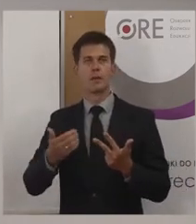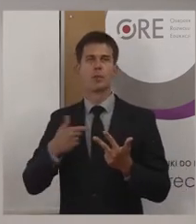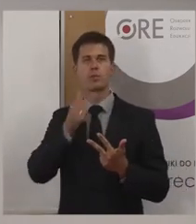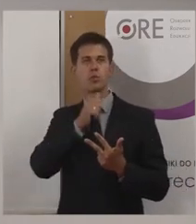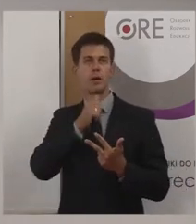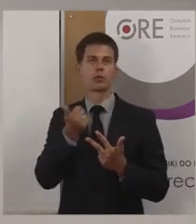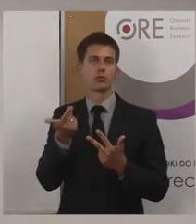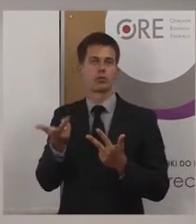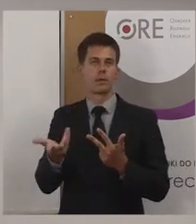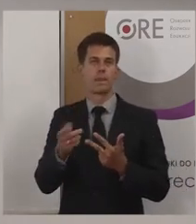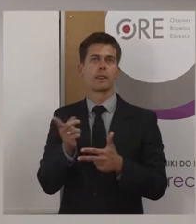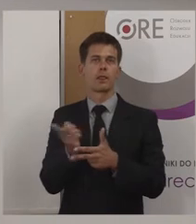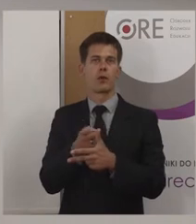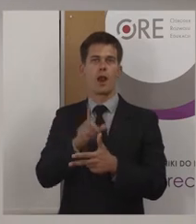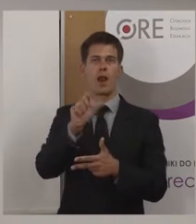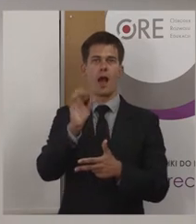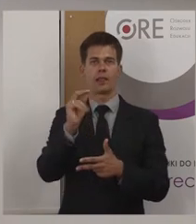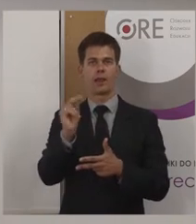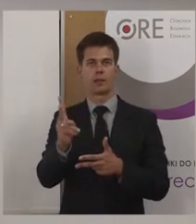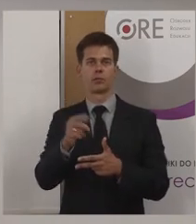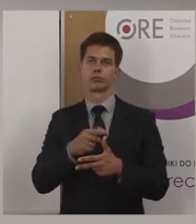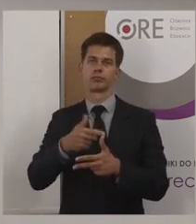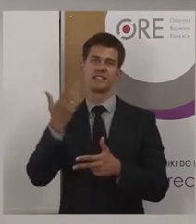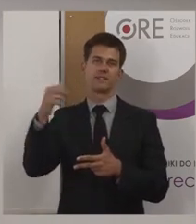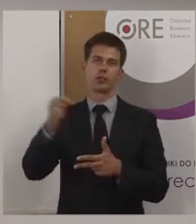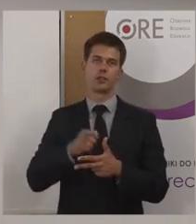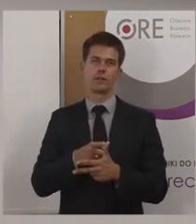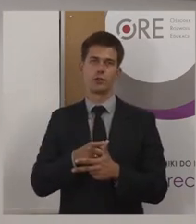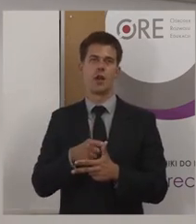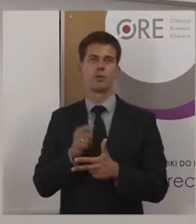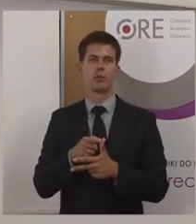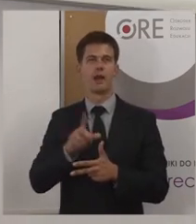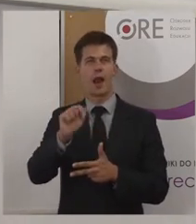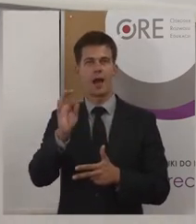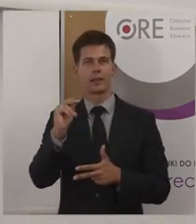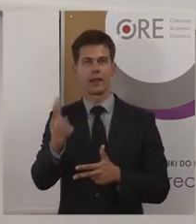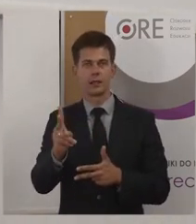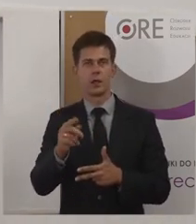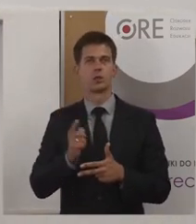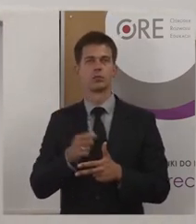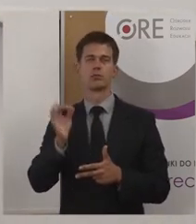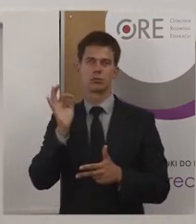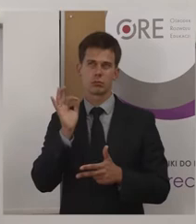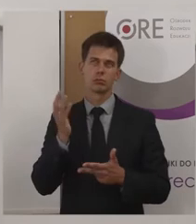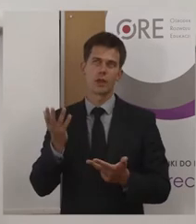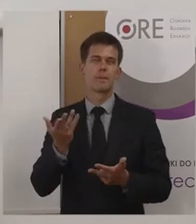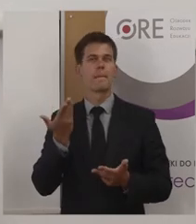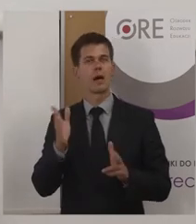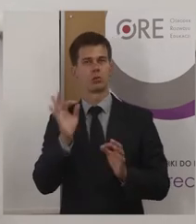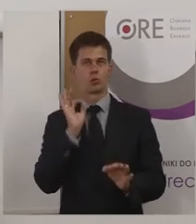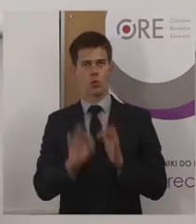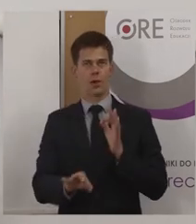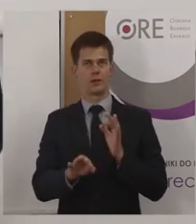z których wybrano LaTeX. Ja osobiście jestem z tego zadowolony. Uważam, że LaTeX daje taki zapis, który jest liniowy, więc pozwala jednak się